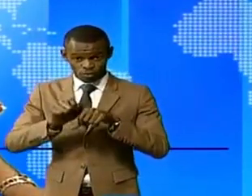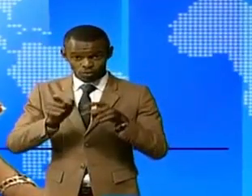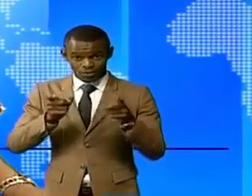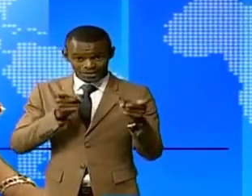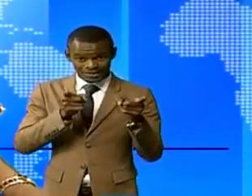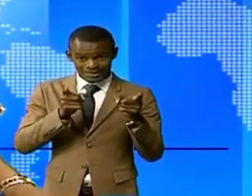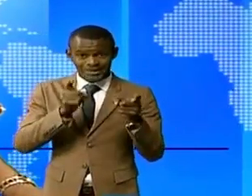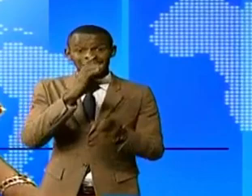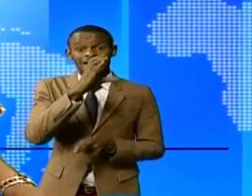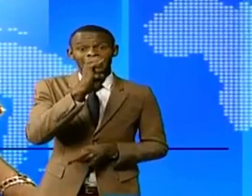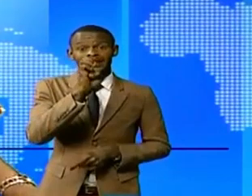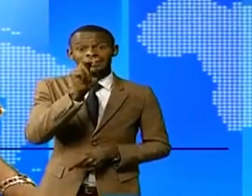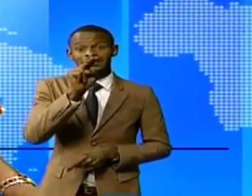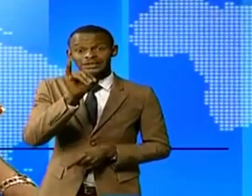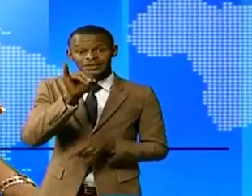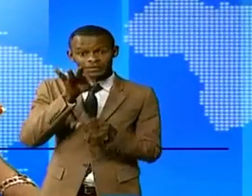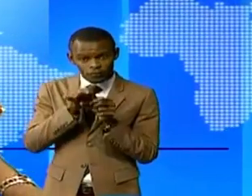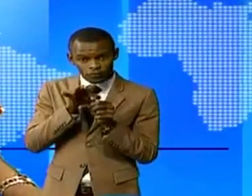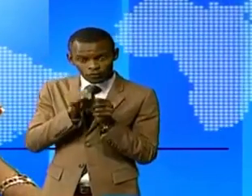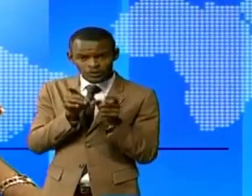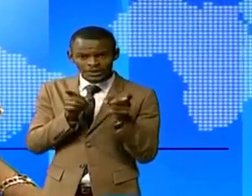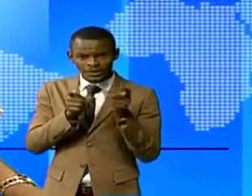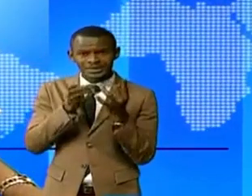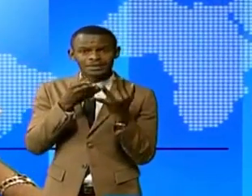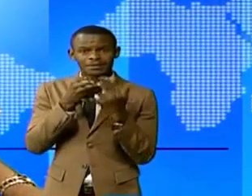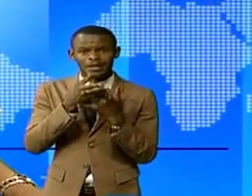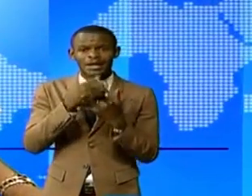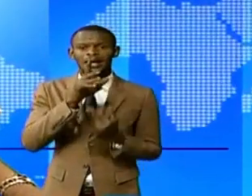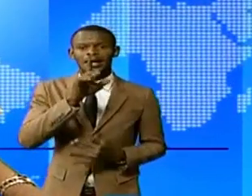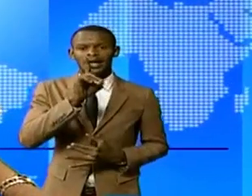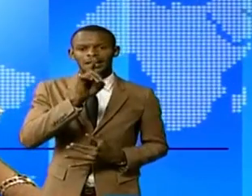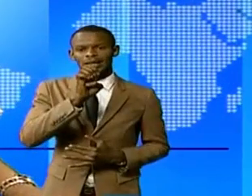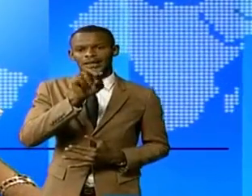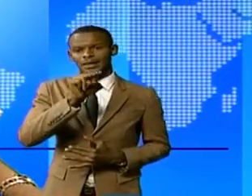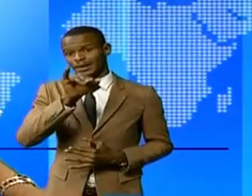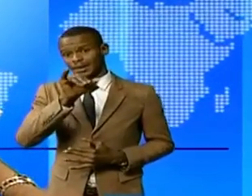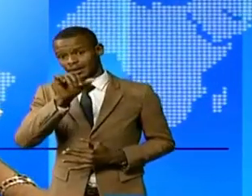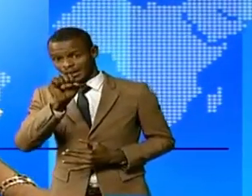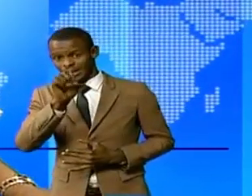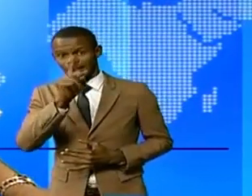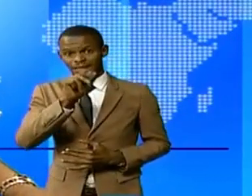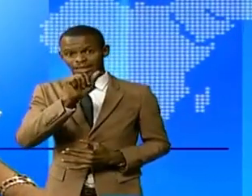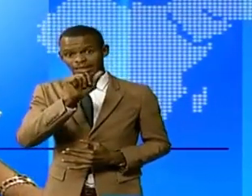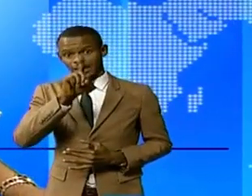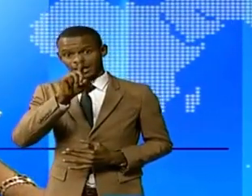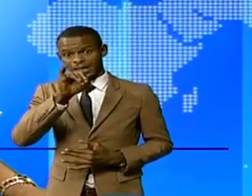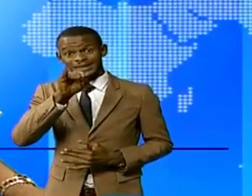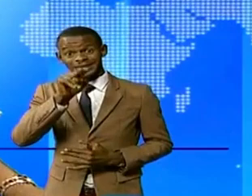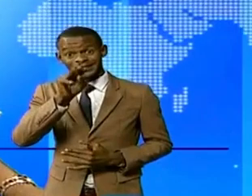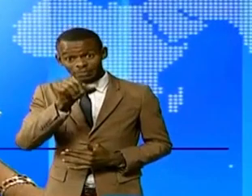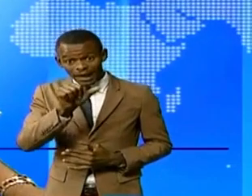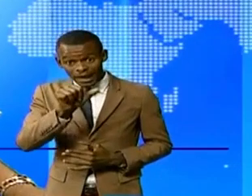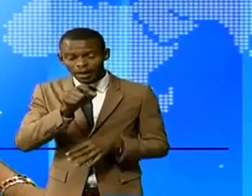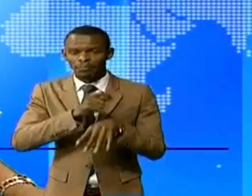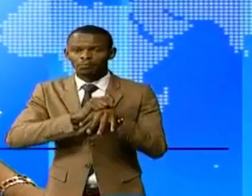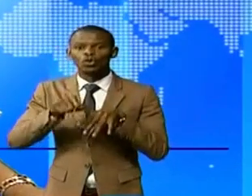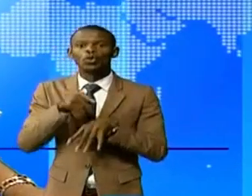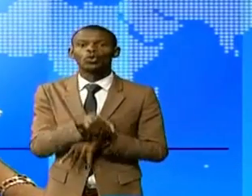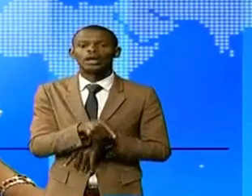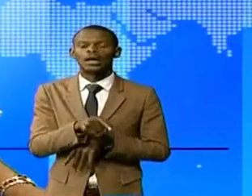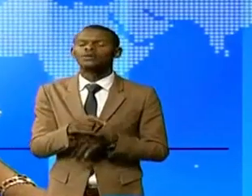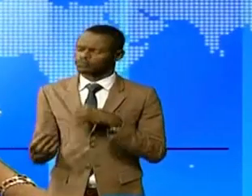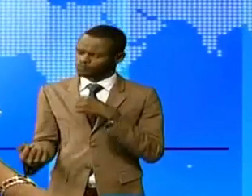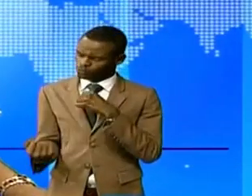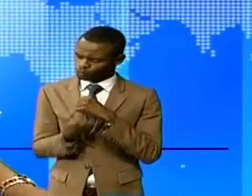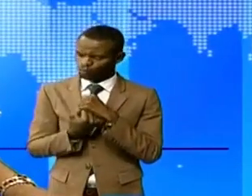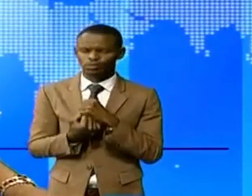Denis Kadima est soutenu par la population du Kasaï oriental. En Mbujimayi, une marche de soutien a